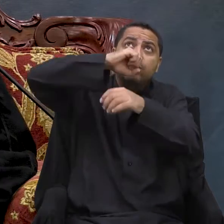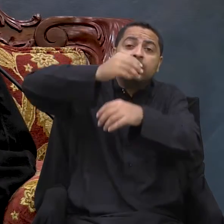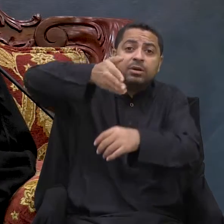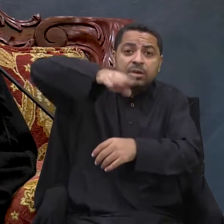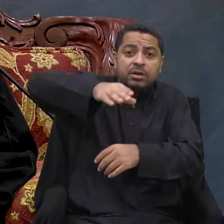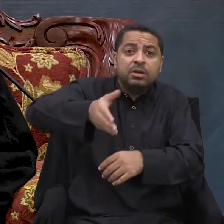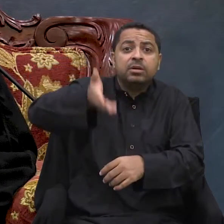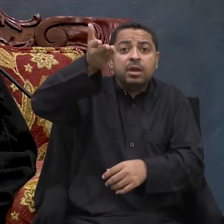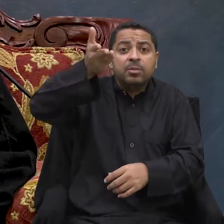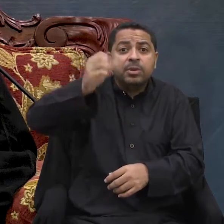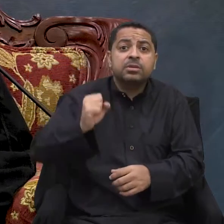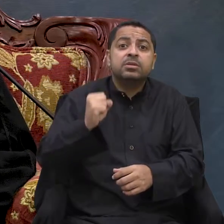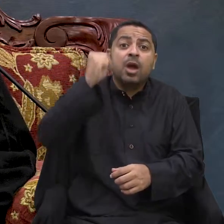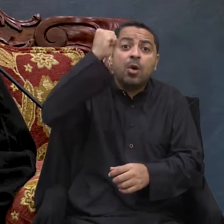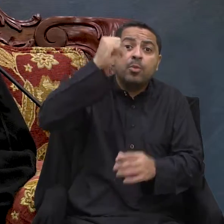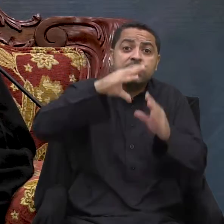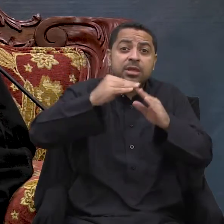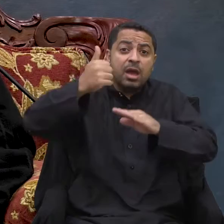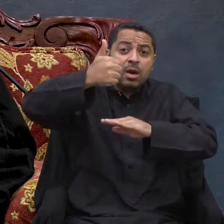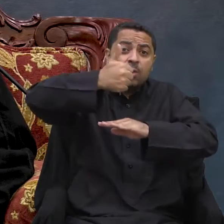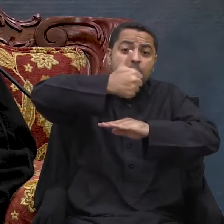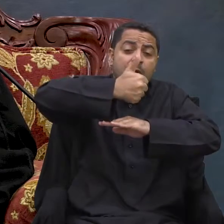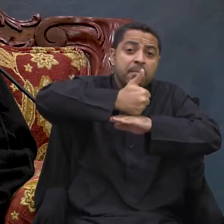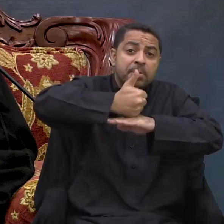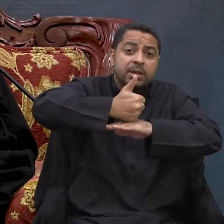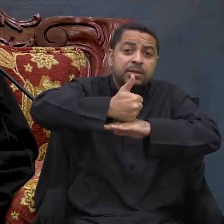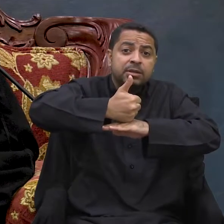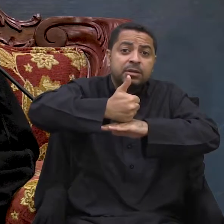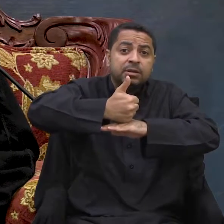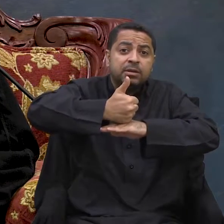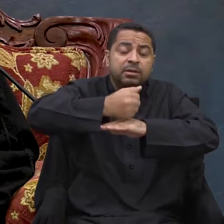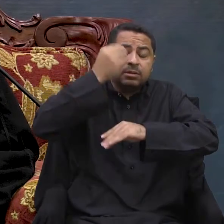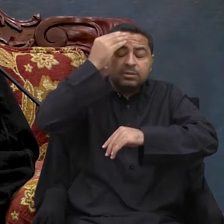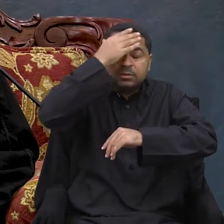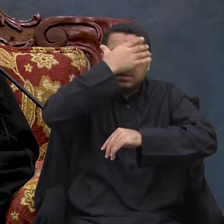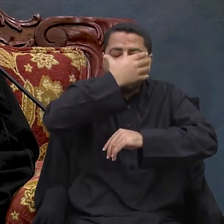بالنهضة الكبرى لقائم آل محمد،